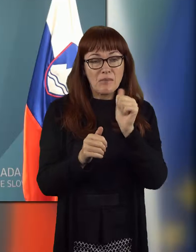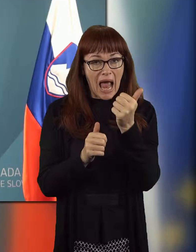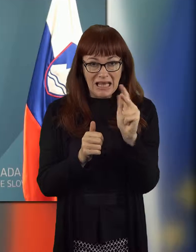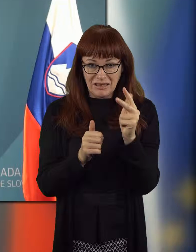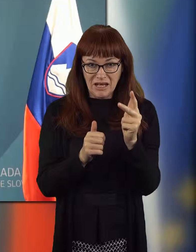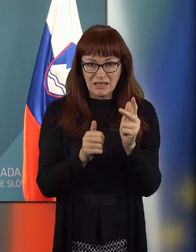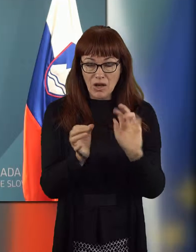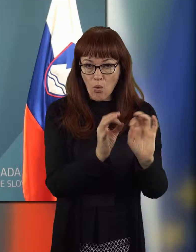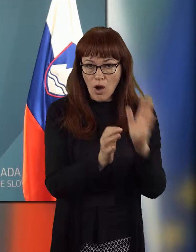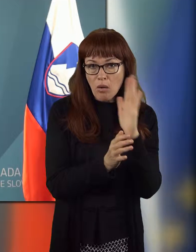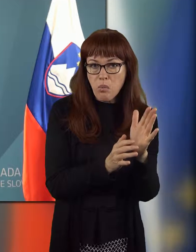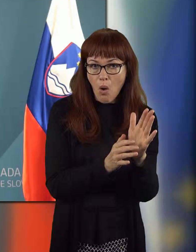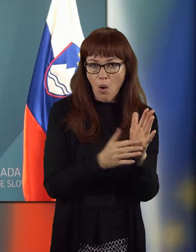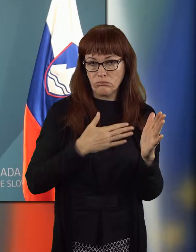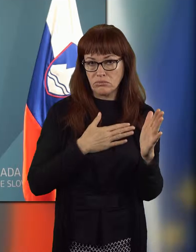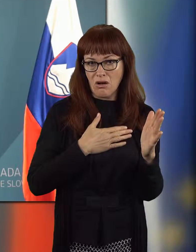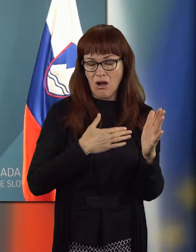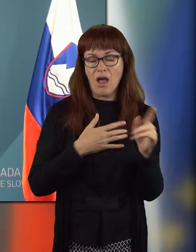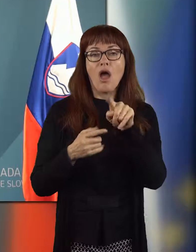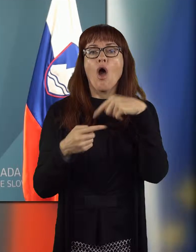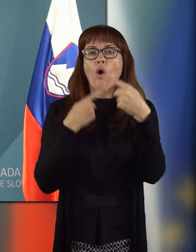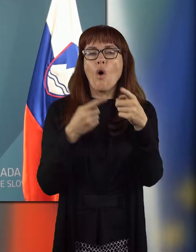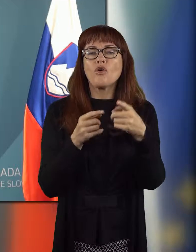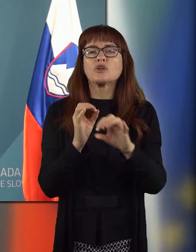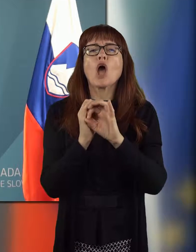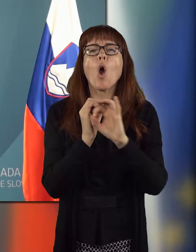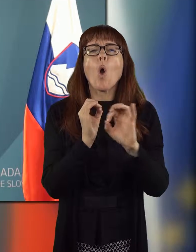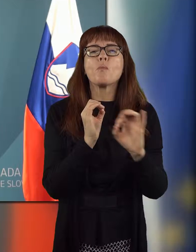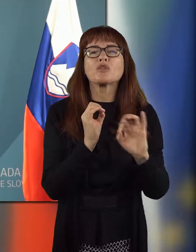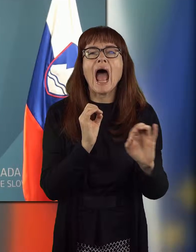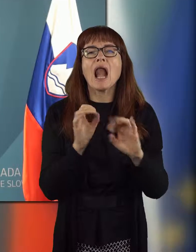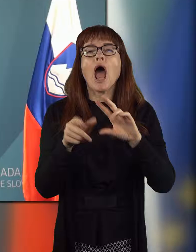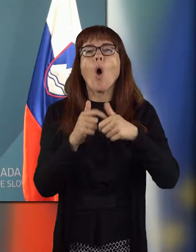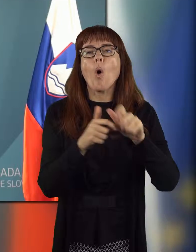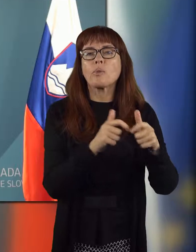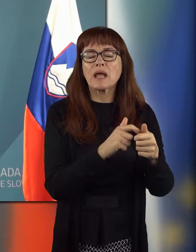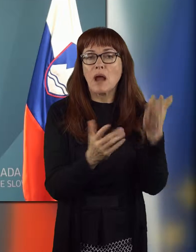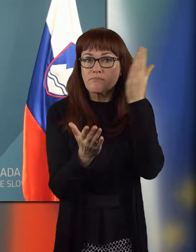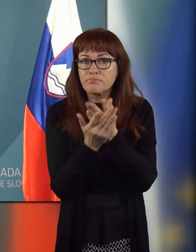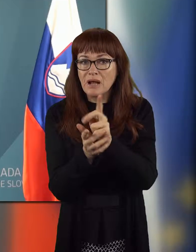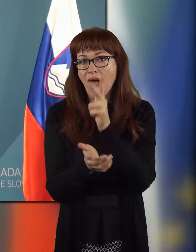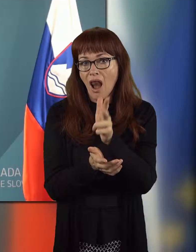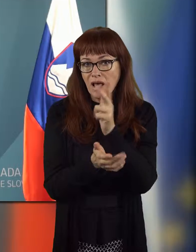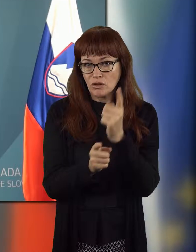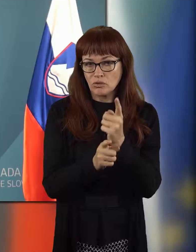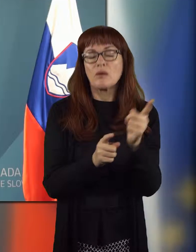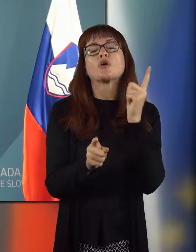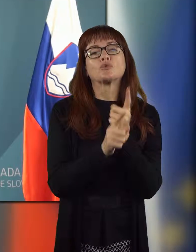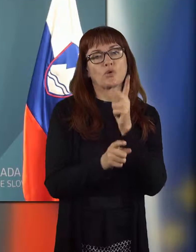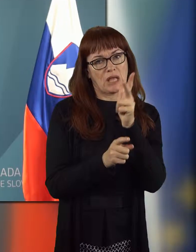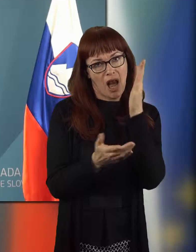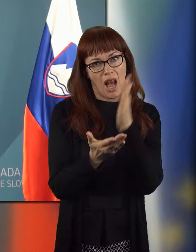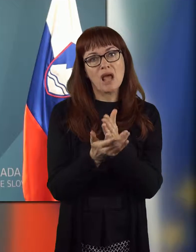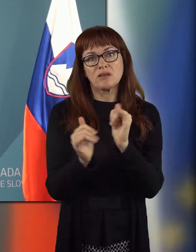samo 1/3 tega naselja urejala, pa ko govorite o komunalni opremljenosti, a sodi sem tudi elektrika, me zanima.